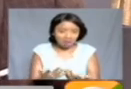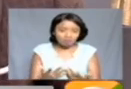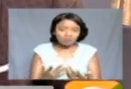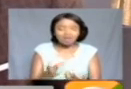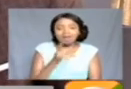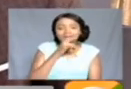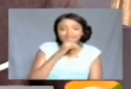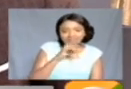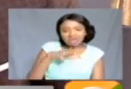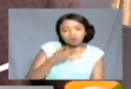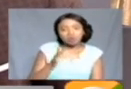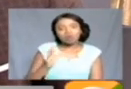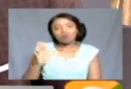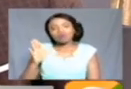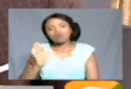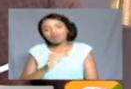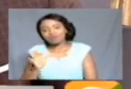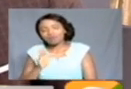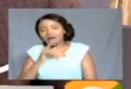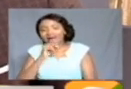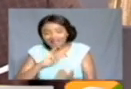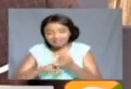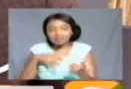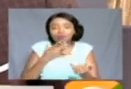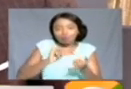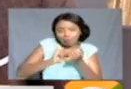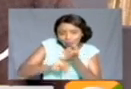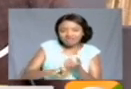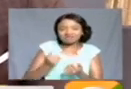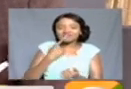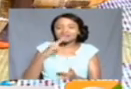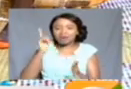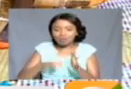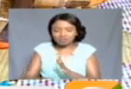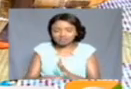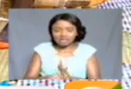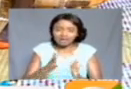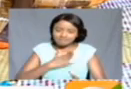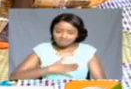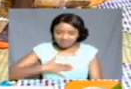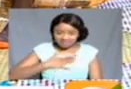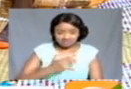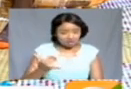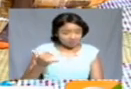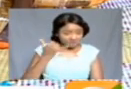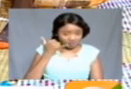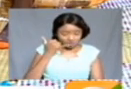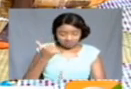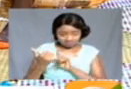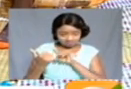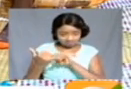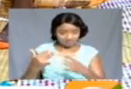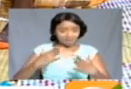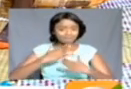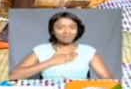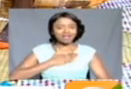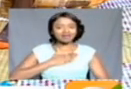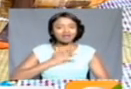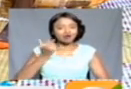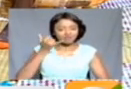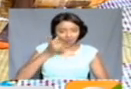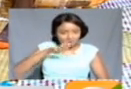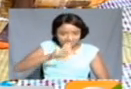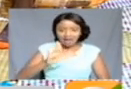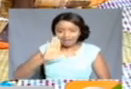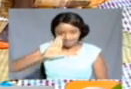lakini simu yangu iwe yangu na yako. Je, kuna watu wanasema kwamba kuna wengine wanafanya tu hivyo kwa sababu washa nikwambie katika